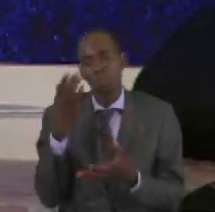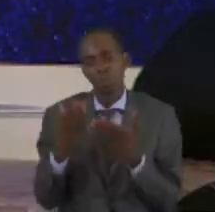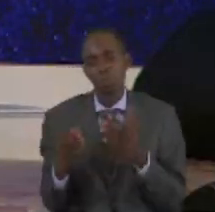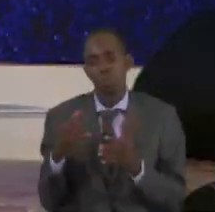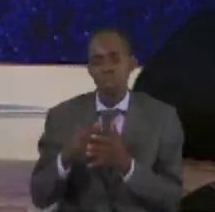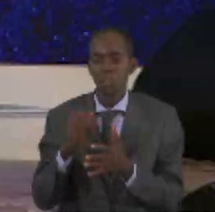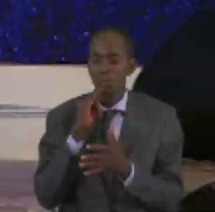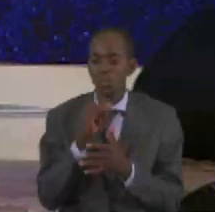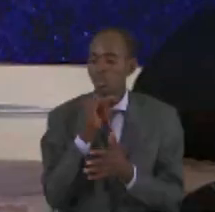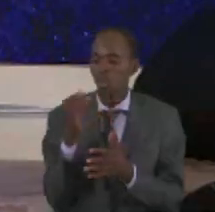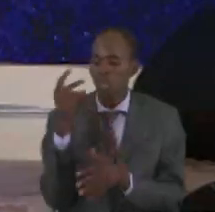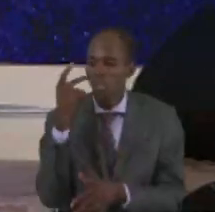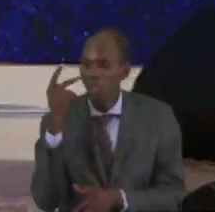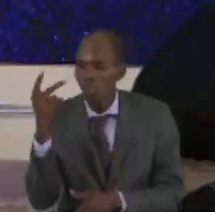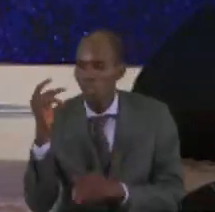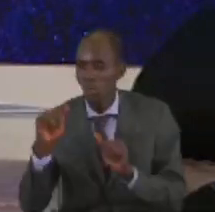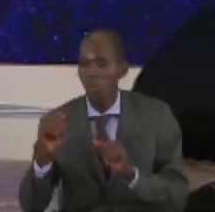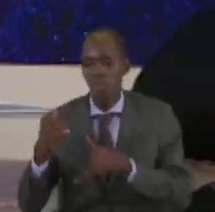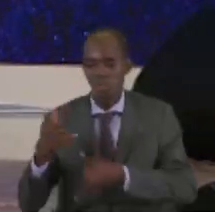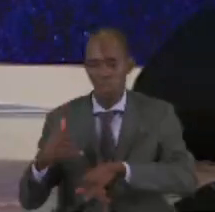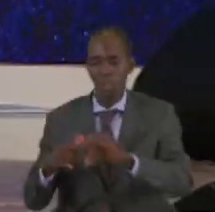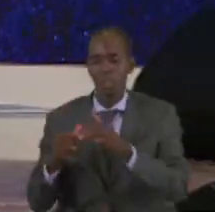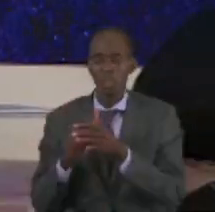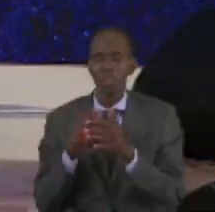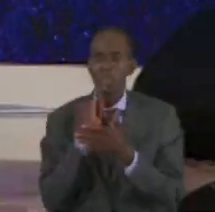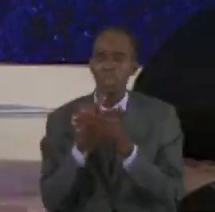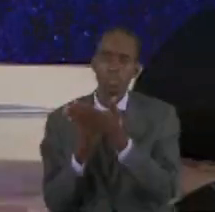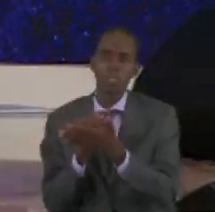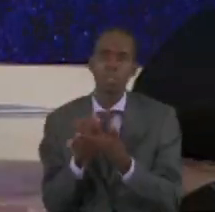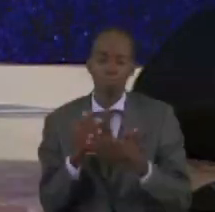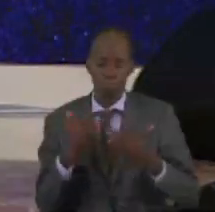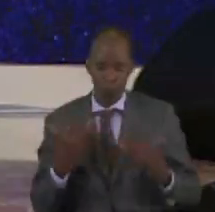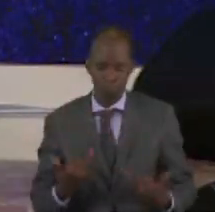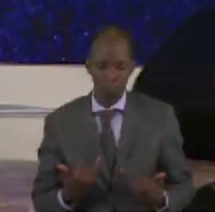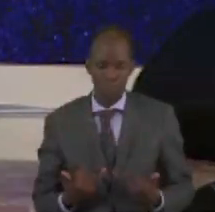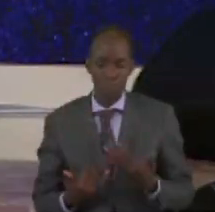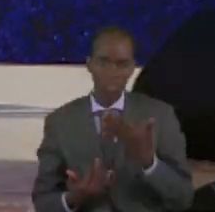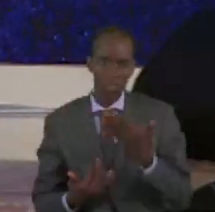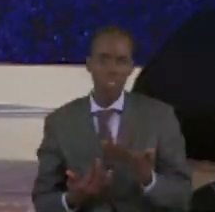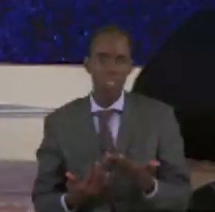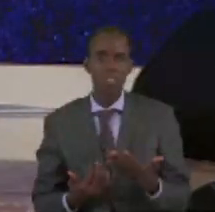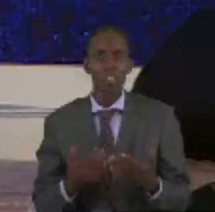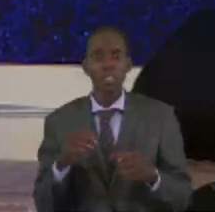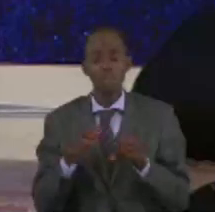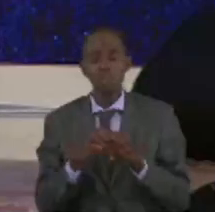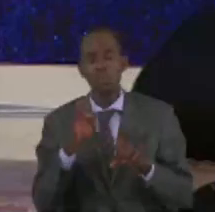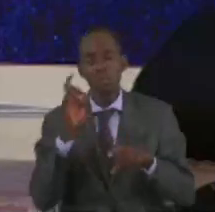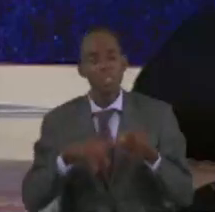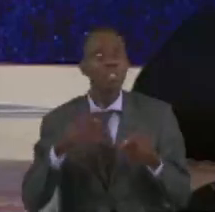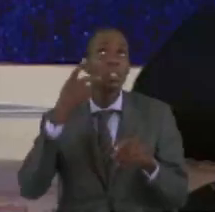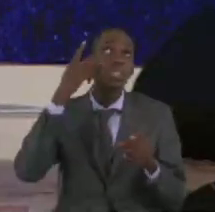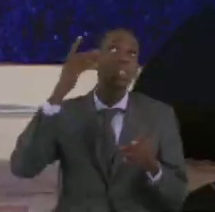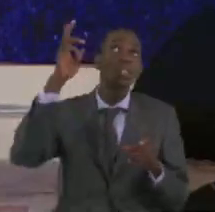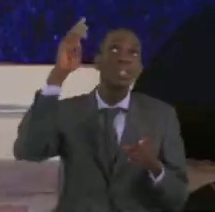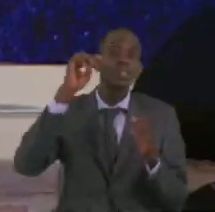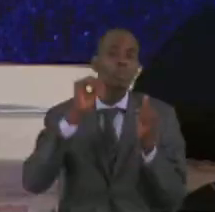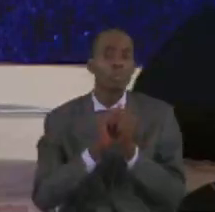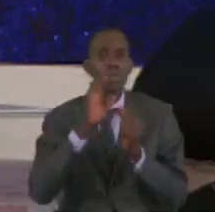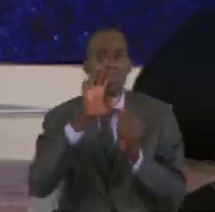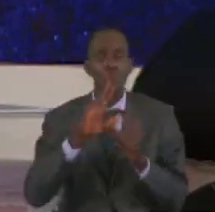agréable. Quoique Dieu soit invisible, il est là. Il est présent là. Quoique vous ne puissiez pas le